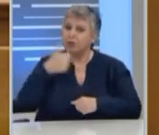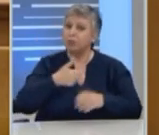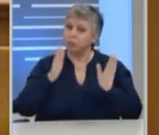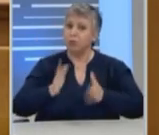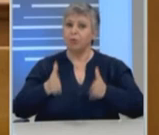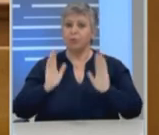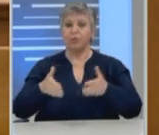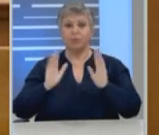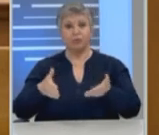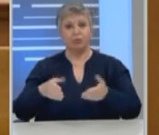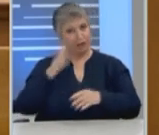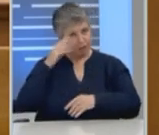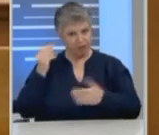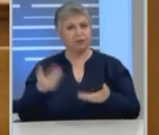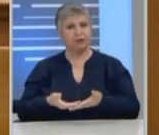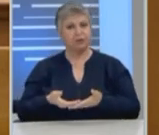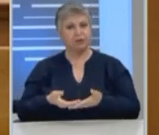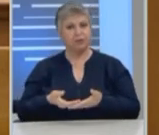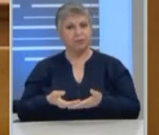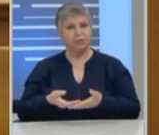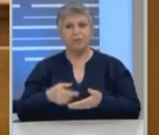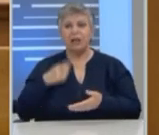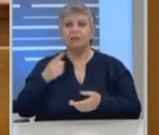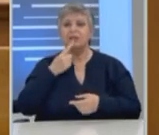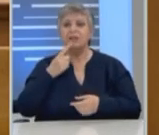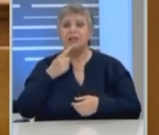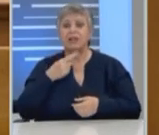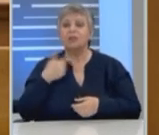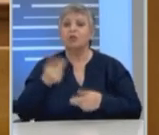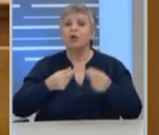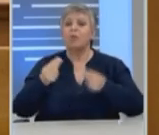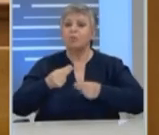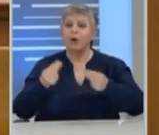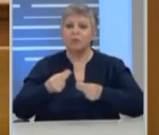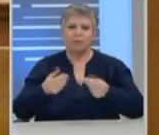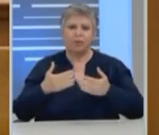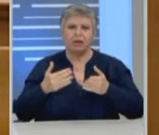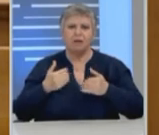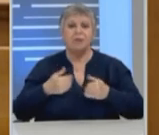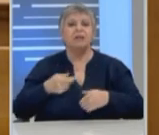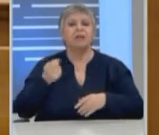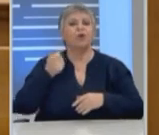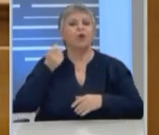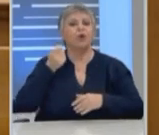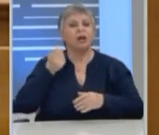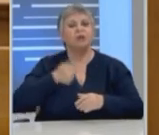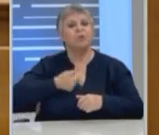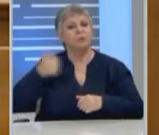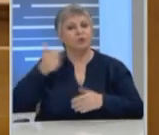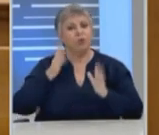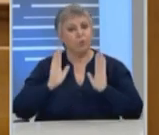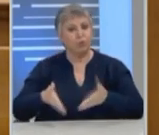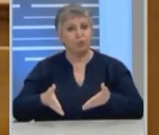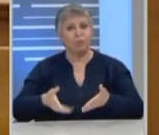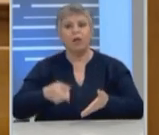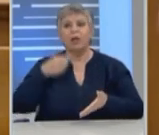αυτά? Δεν λέγατε ότι δεν είναι το πρόβλημα το χρέος? Ότι το χρέος είναι βιώσιμο? Και ότι θα μας δώσουν κάποια πιστοποιητικά βιωσιμότητα οι